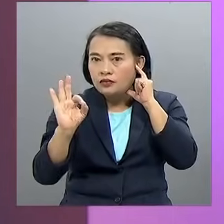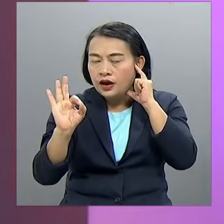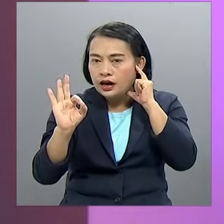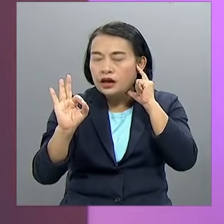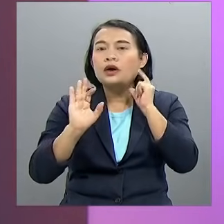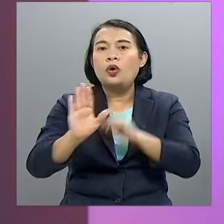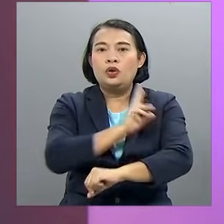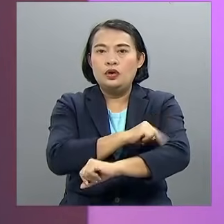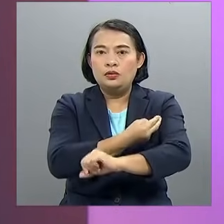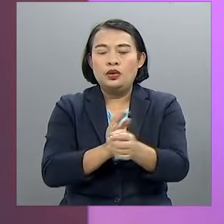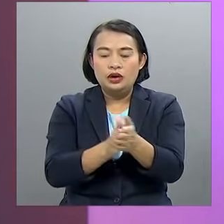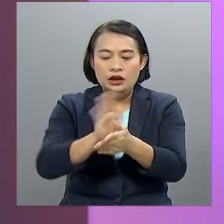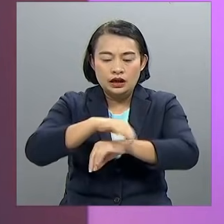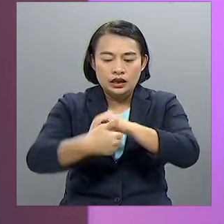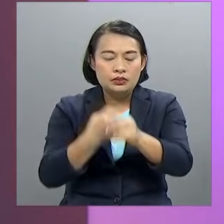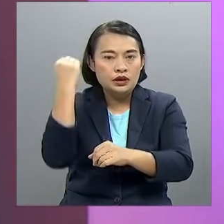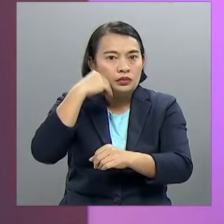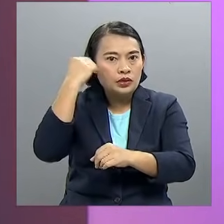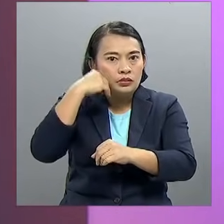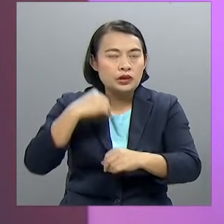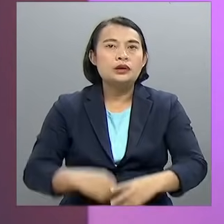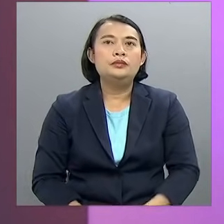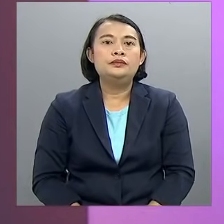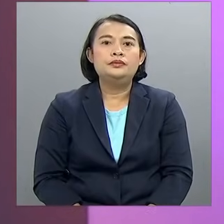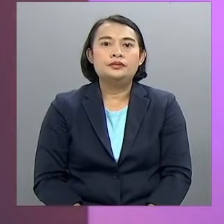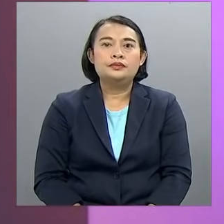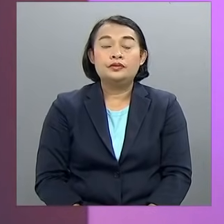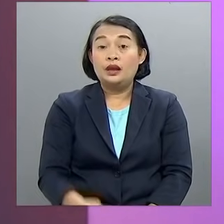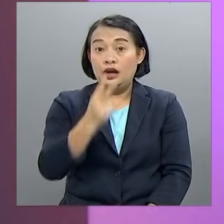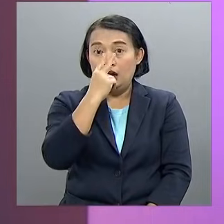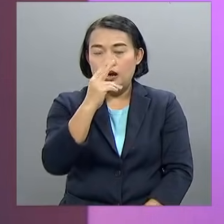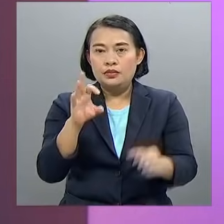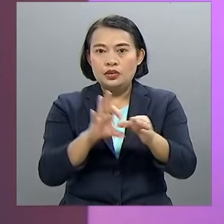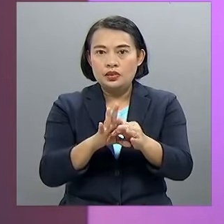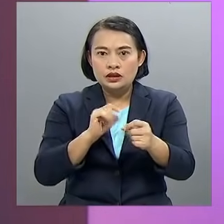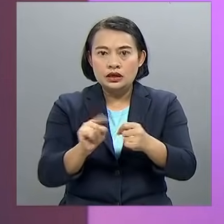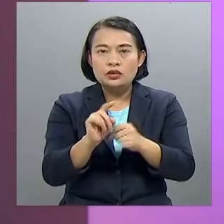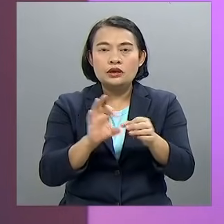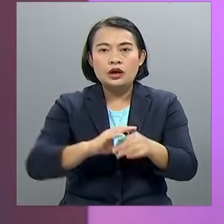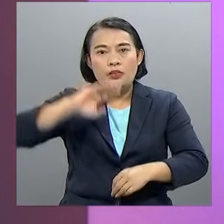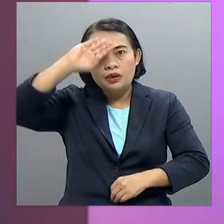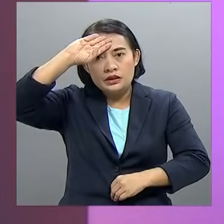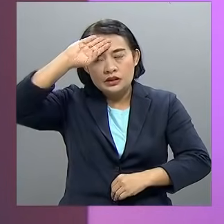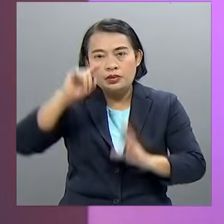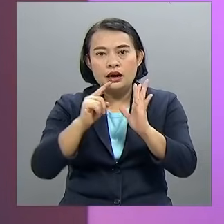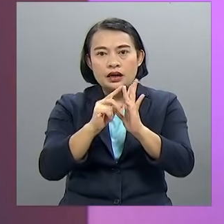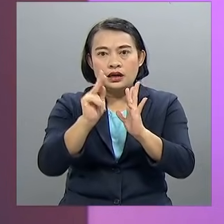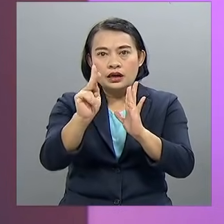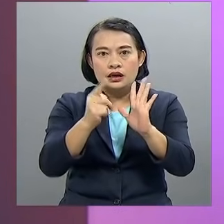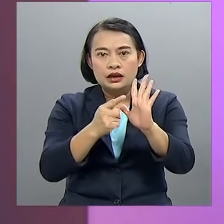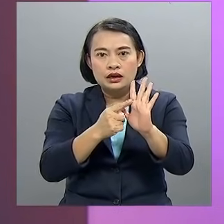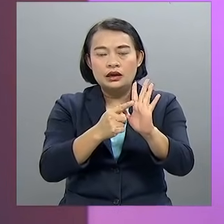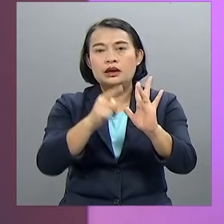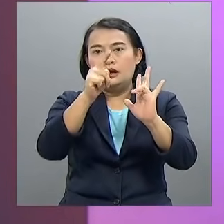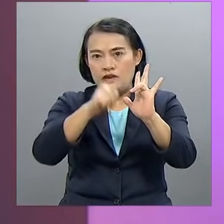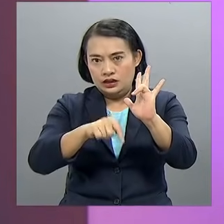ก็ยังอยู่กันที่เรื่องของสุขภาพครับคุณผู้ชมครับมาพูดถึงเรื่องของเค้าหลายๆคนถ้าเกิดพระเธออยู่กับโรคเนี่ยต้องบอกเลยว่าไม่มีความสุขจริงๆ